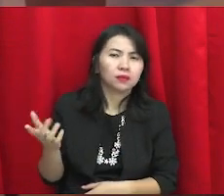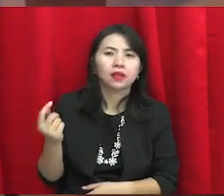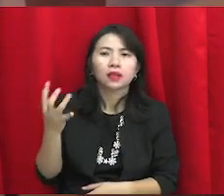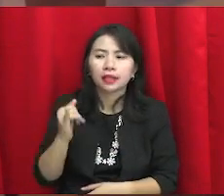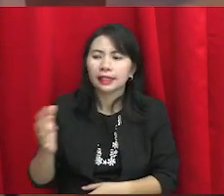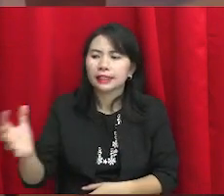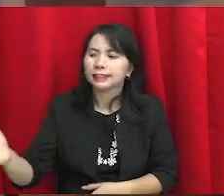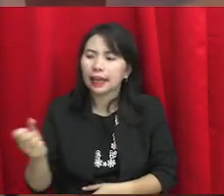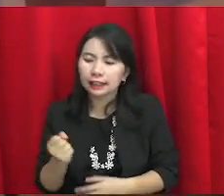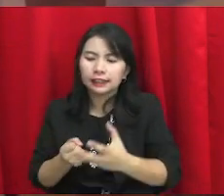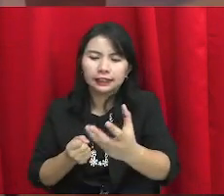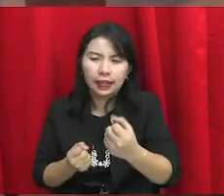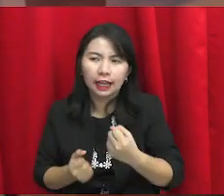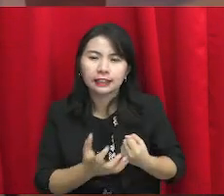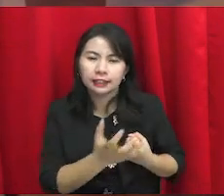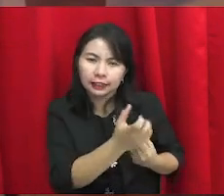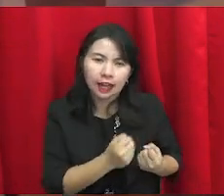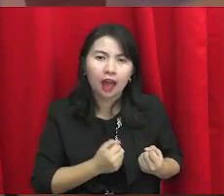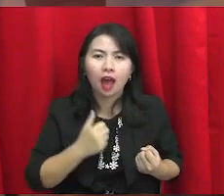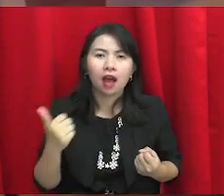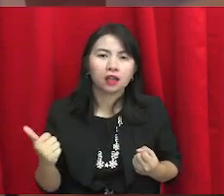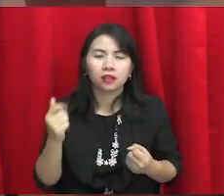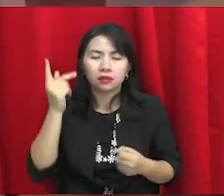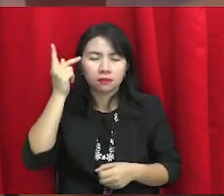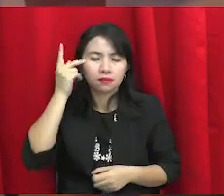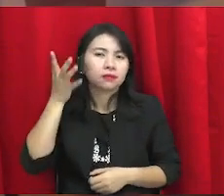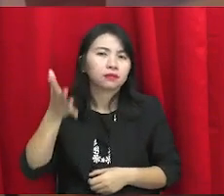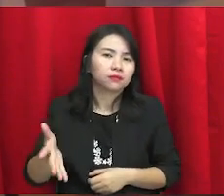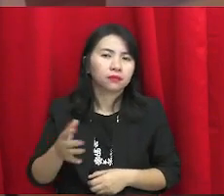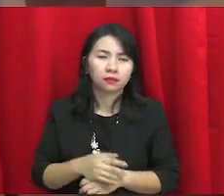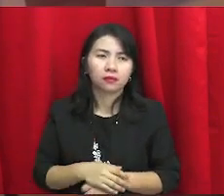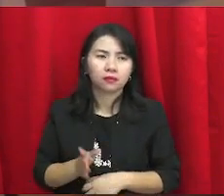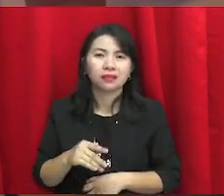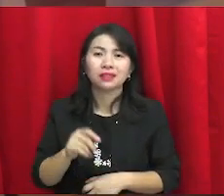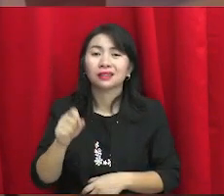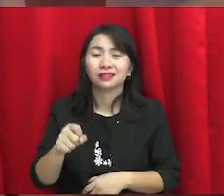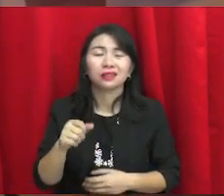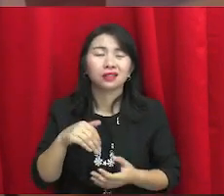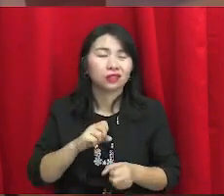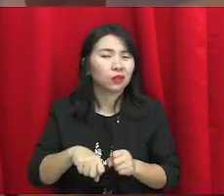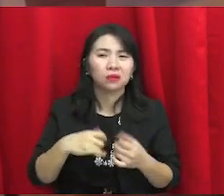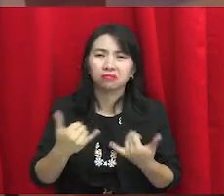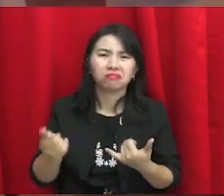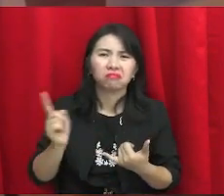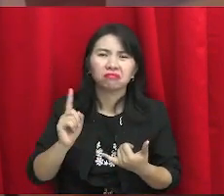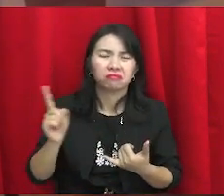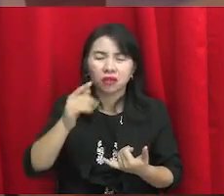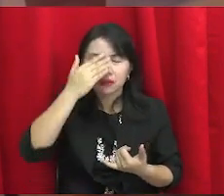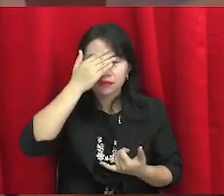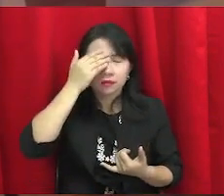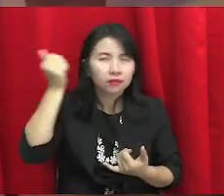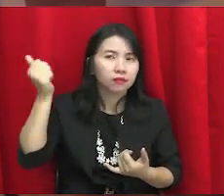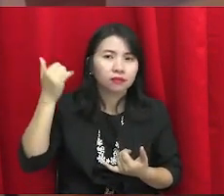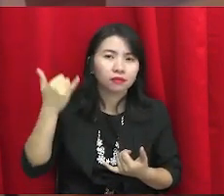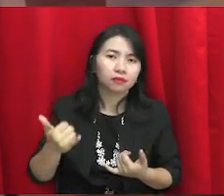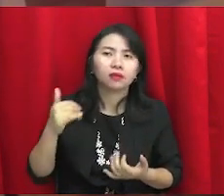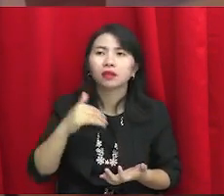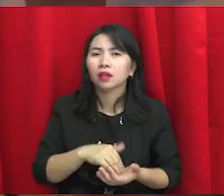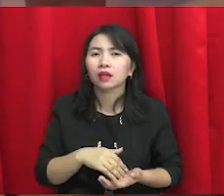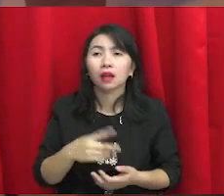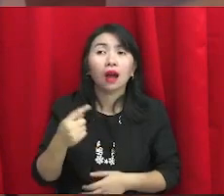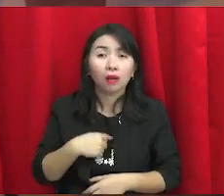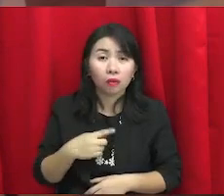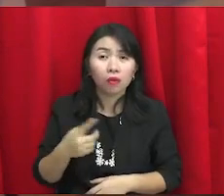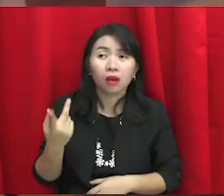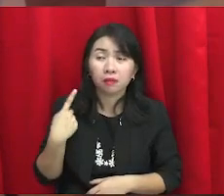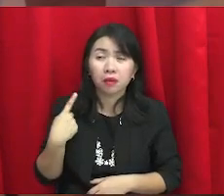niyang pastor. Yeah, totoo yan. Yeah? That's right. So, ganun lagi. So, ang nakakalimutan niya, na meron siyang